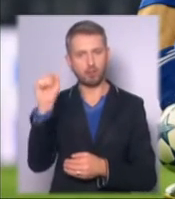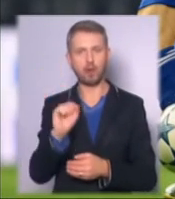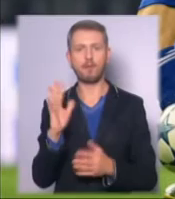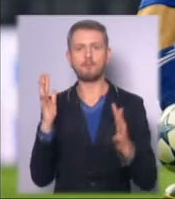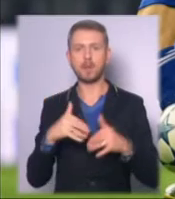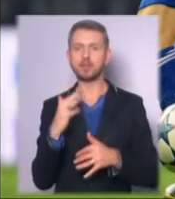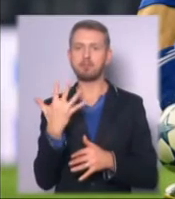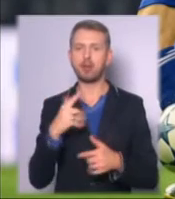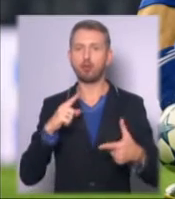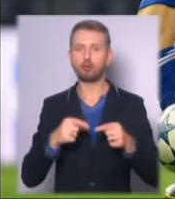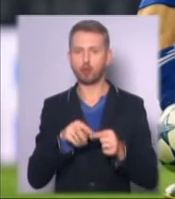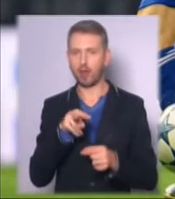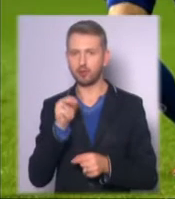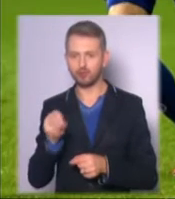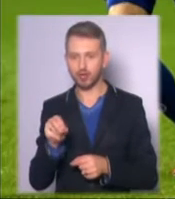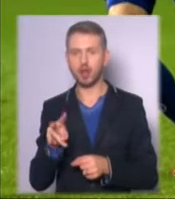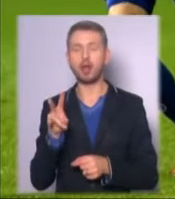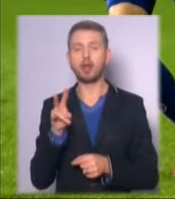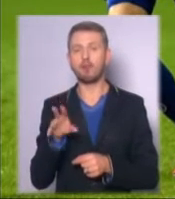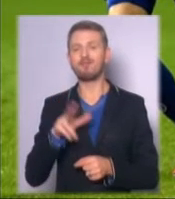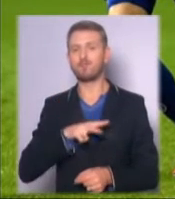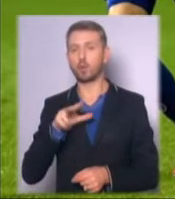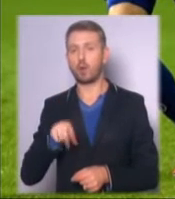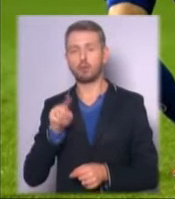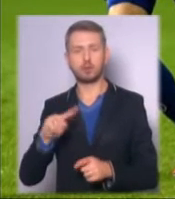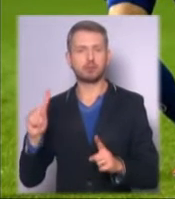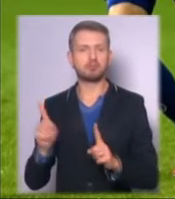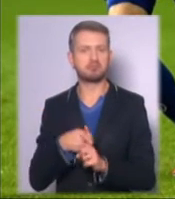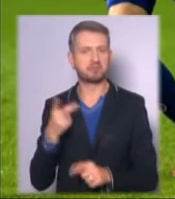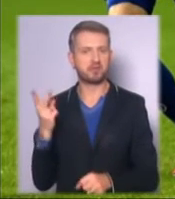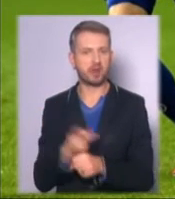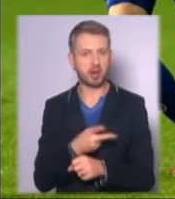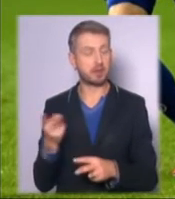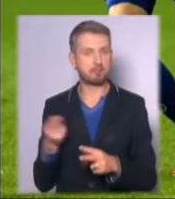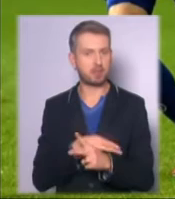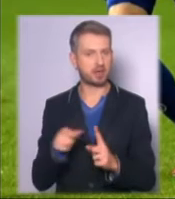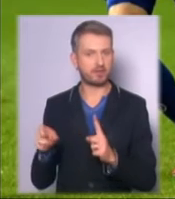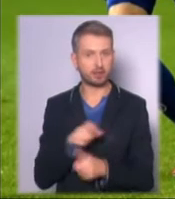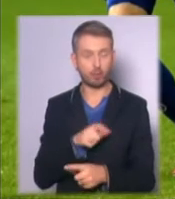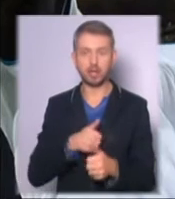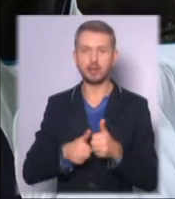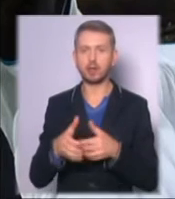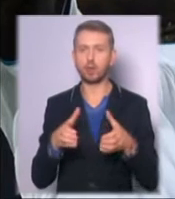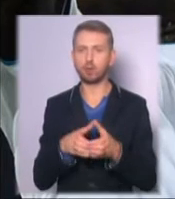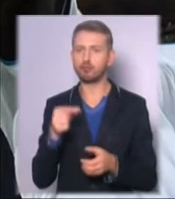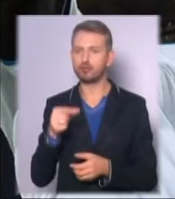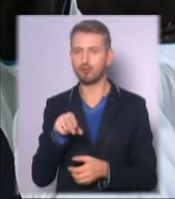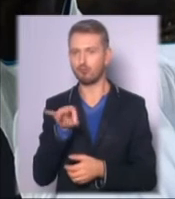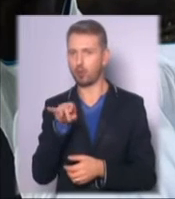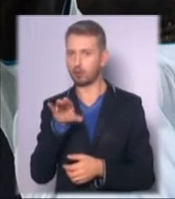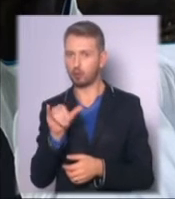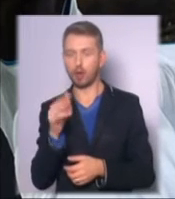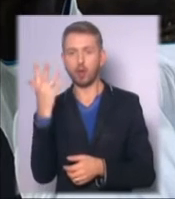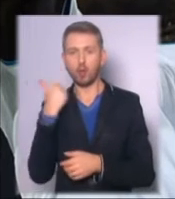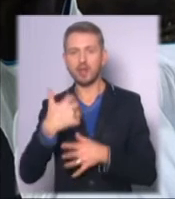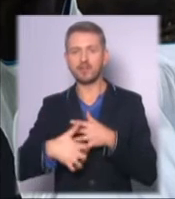туру Ліги чемпіонів. На Ештадіо ду Драгау вони забили 2 м'ячі без відповіді лідерові групи «Джі» Порто. Коли